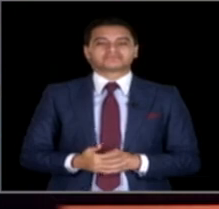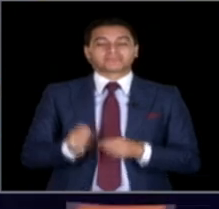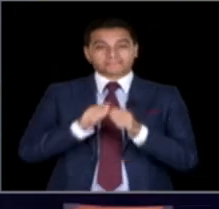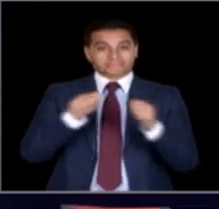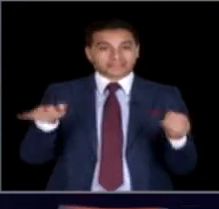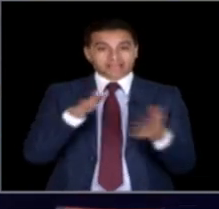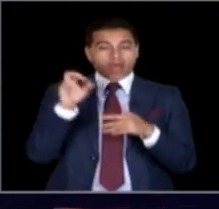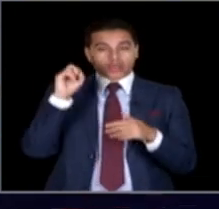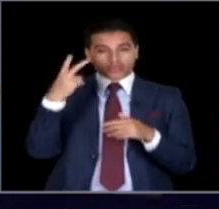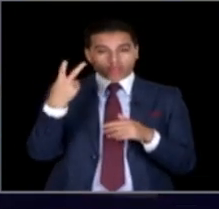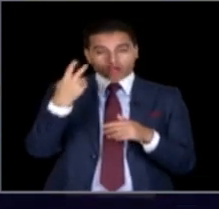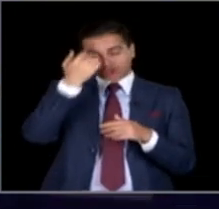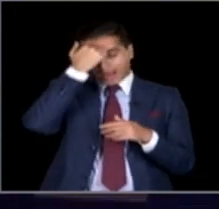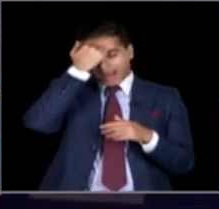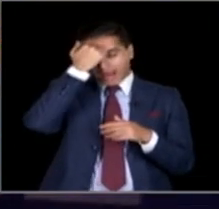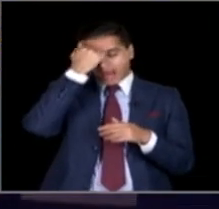مساحتها